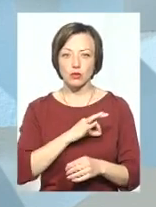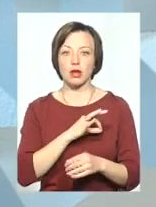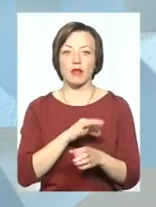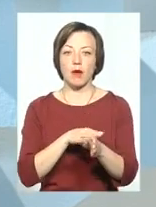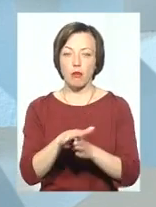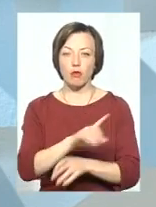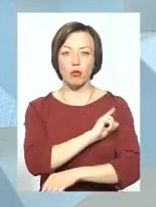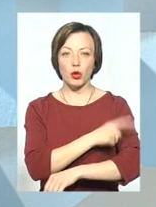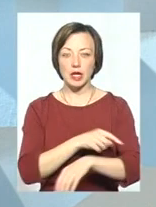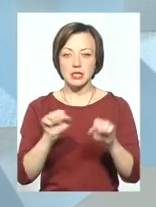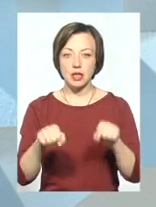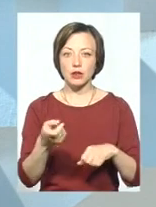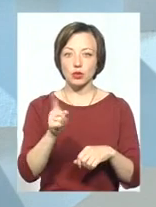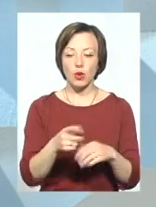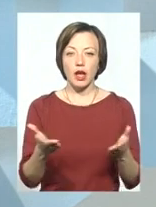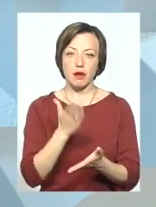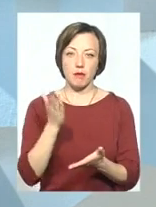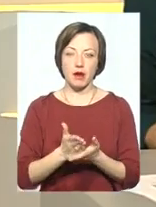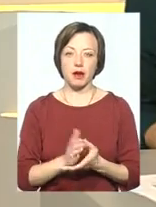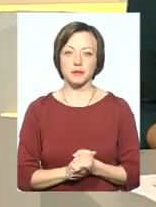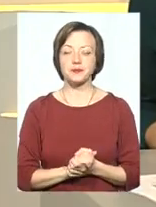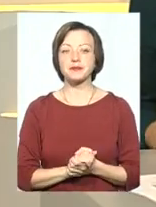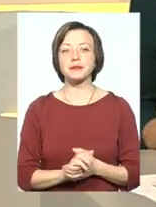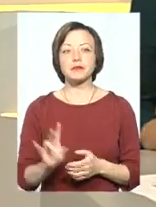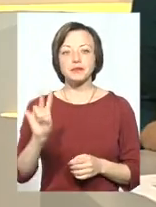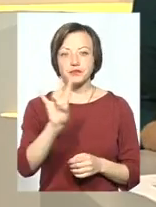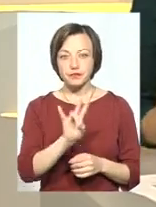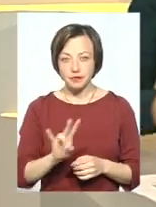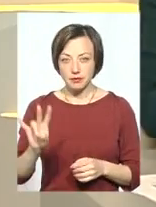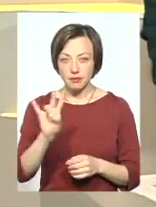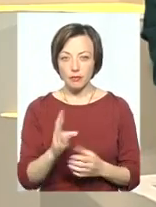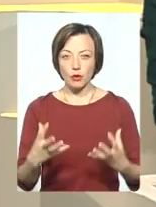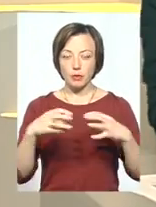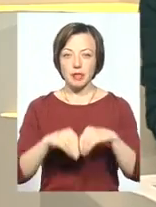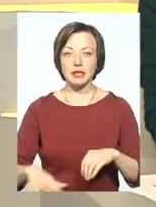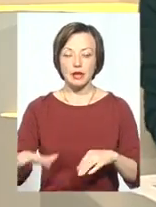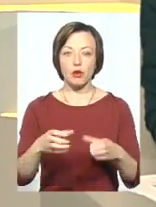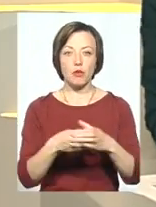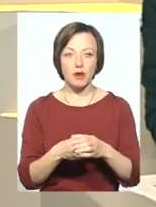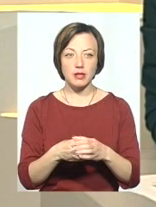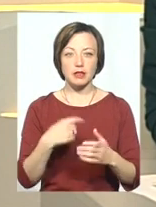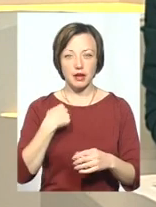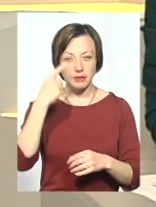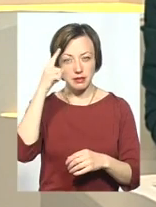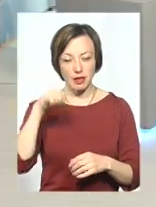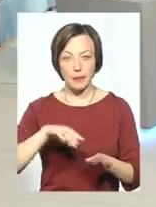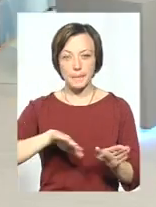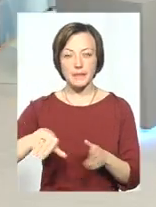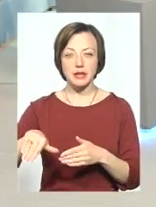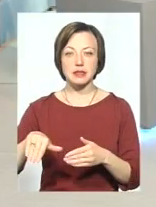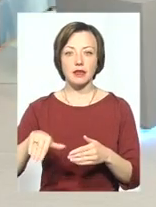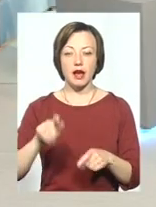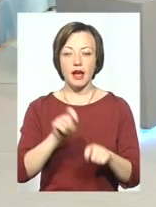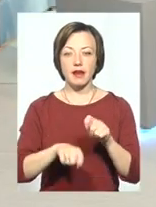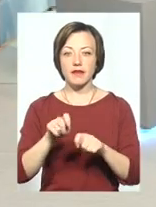на повно потенціал той, який вона має. Власне, в Новоушицькій об'єднаній тергромаді, наскільки мені відомо, лише з після